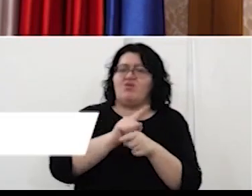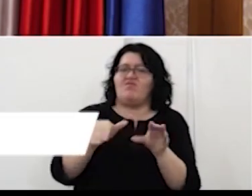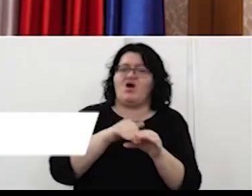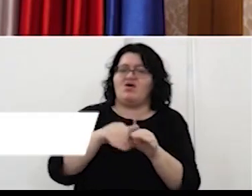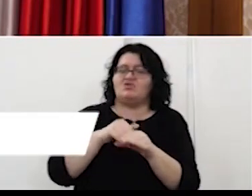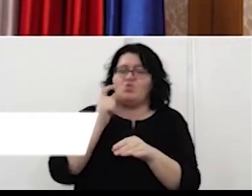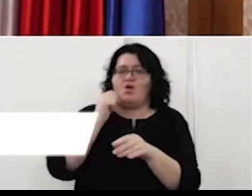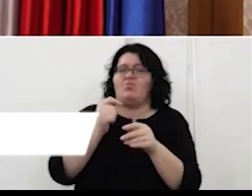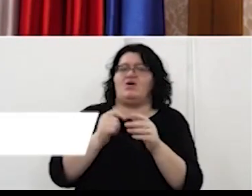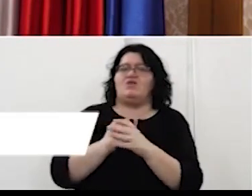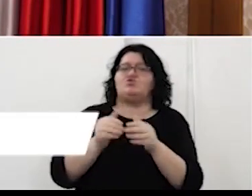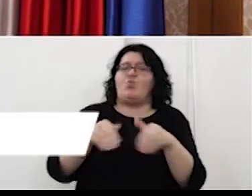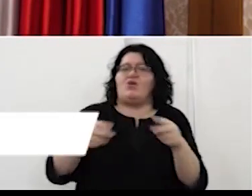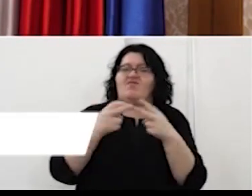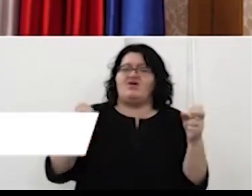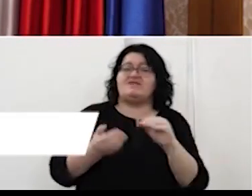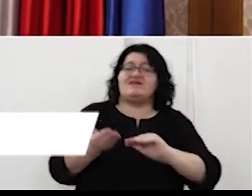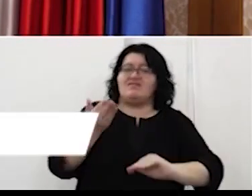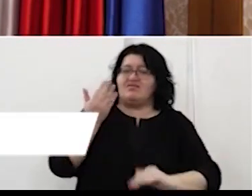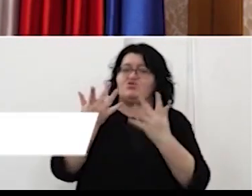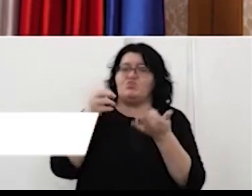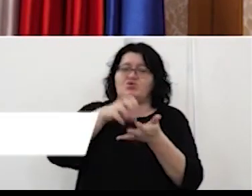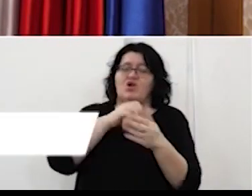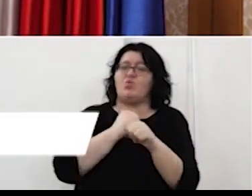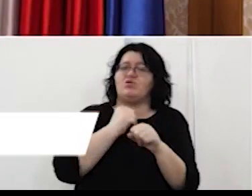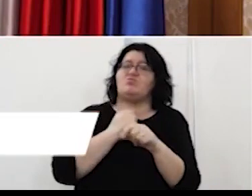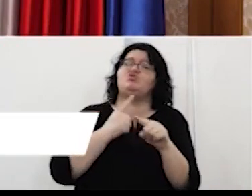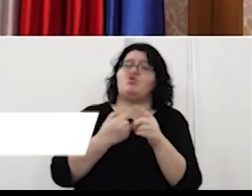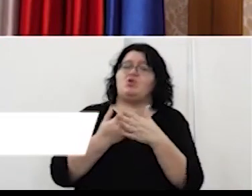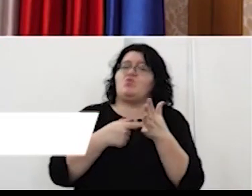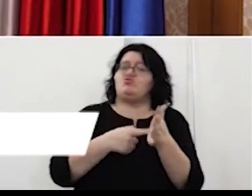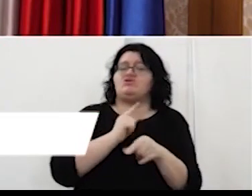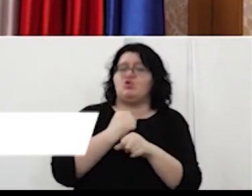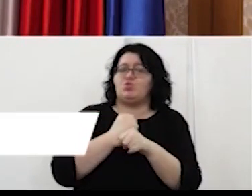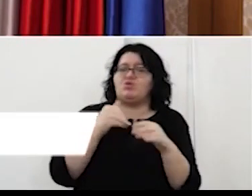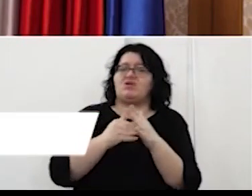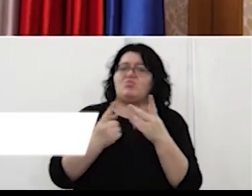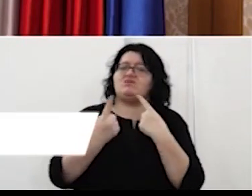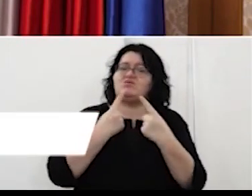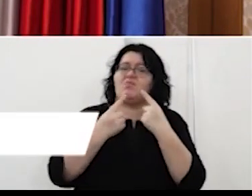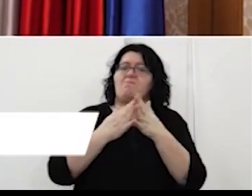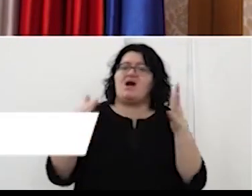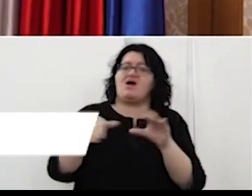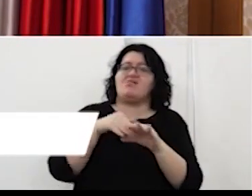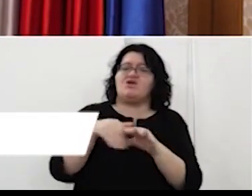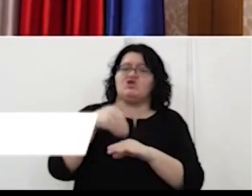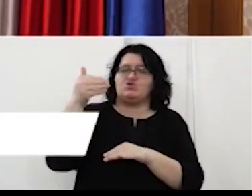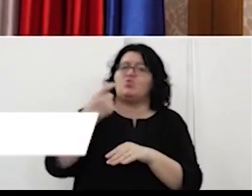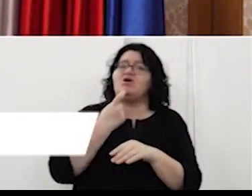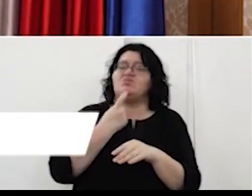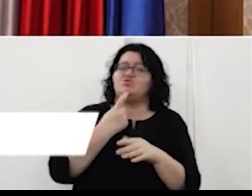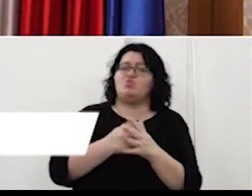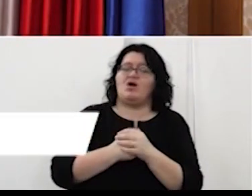Timișoara, să creștem numărul de locuri de muncă și pentru asta trebuie să intrăm într-un dialog cu mari angajatori